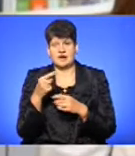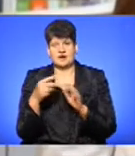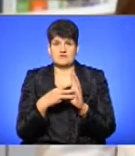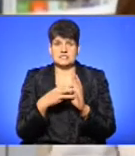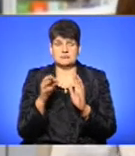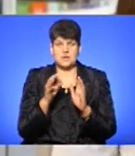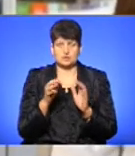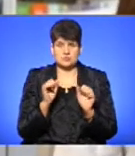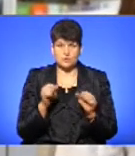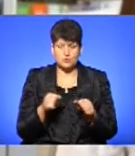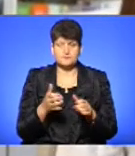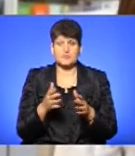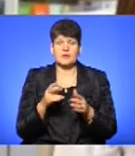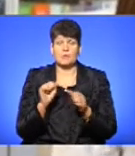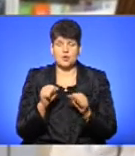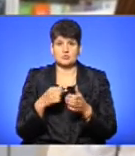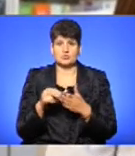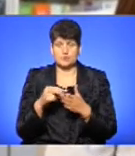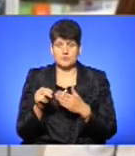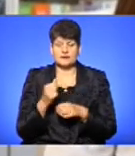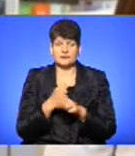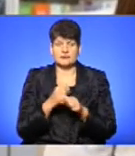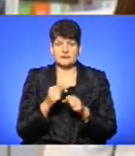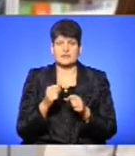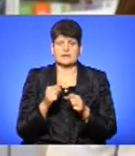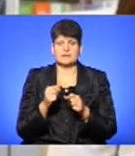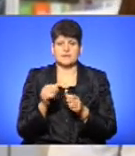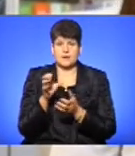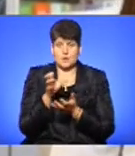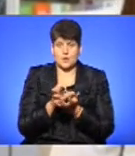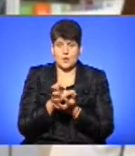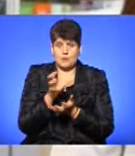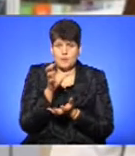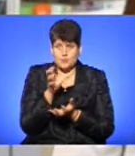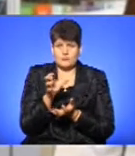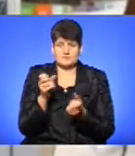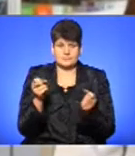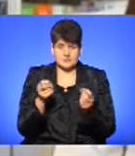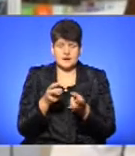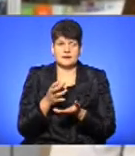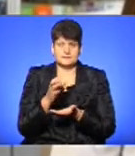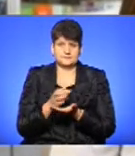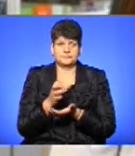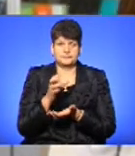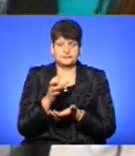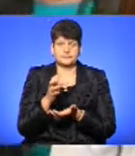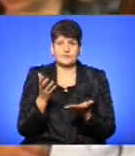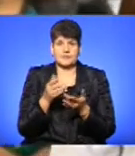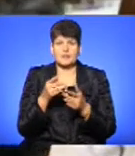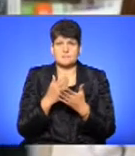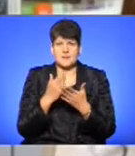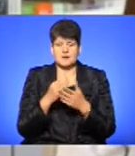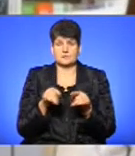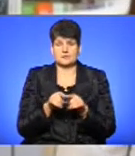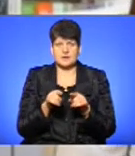Даний лікарський засіб можна придбати в нас у аптеці з термолабільним кубком або з термолабільним контейнером, який має також